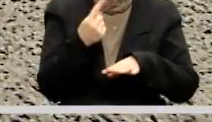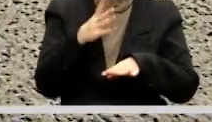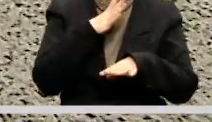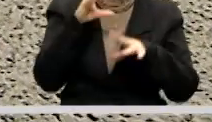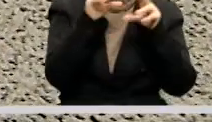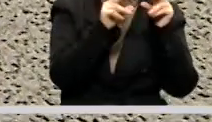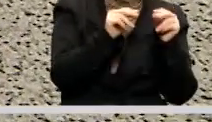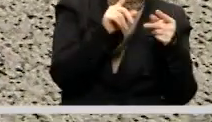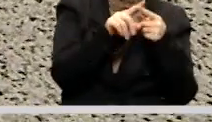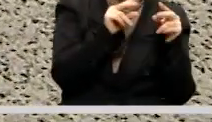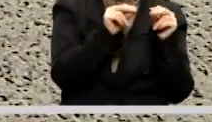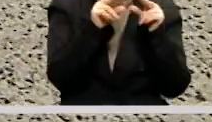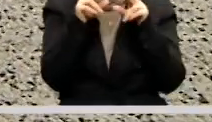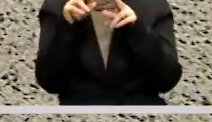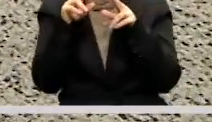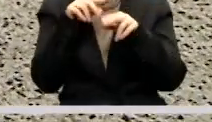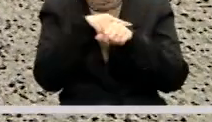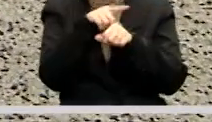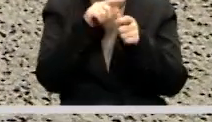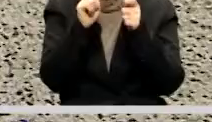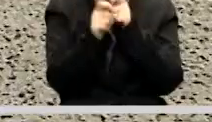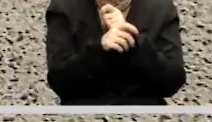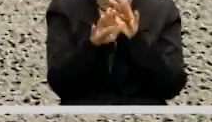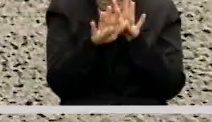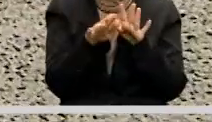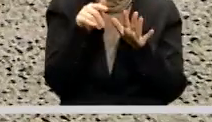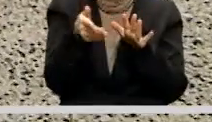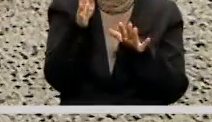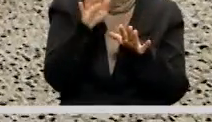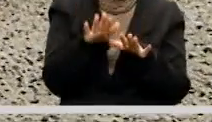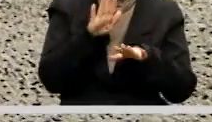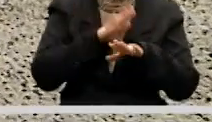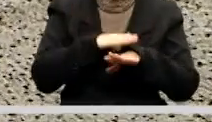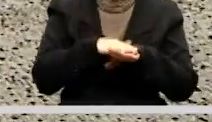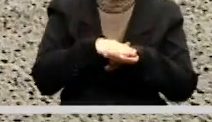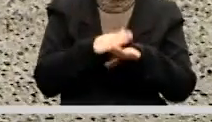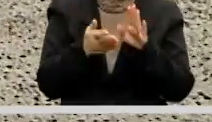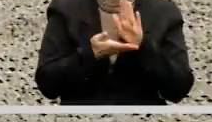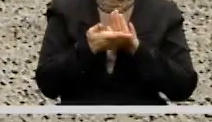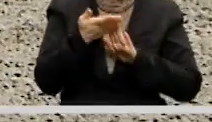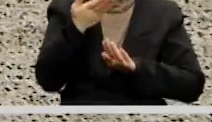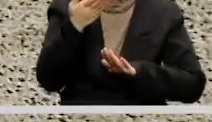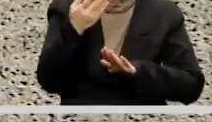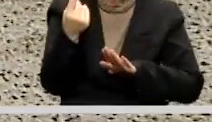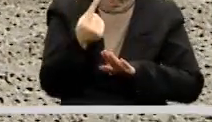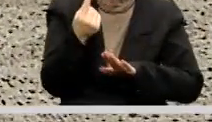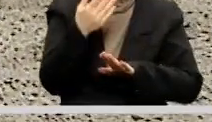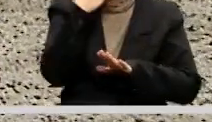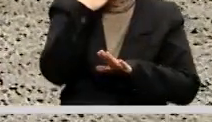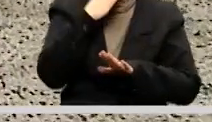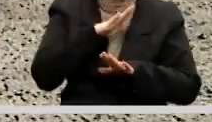Uyku ve uyanma zamanını değiştirmemek. Yani bunun dışında yapılabilecek çok fazla ortadan kaldırabilecek